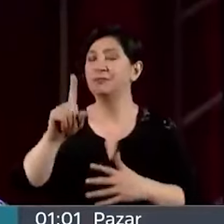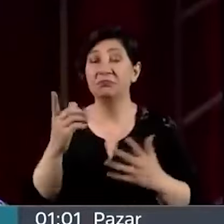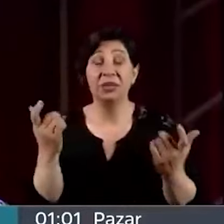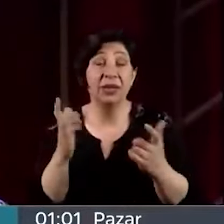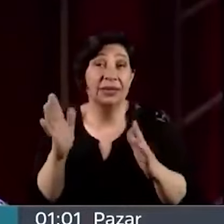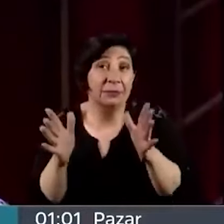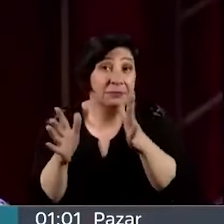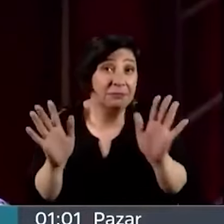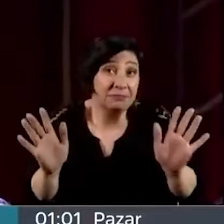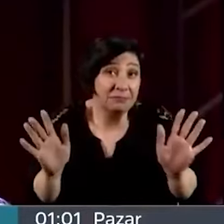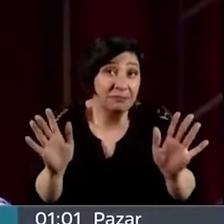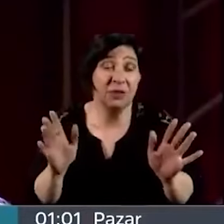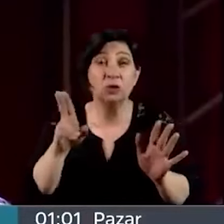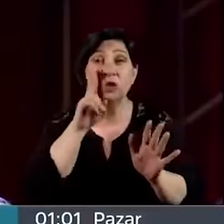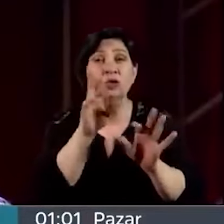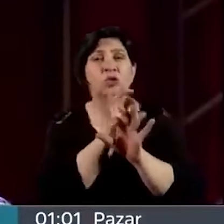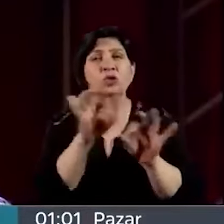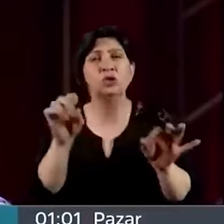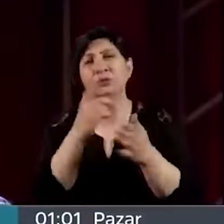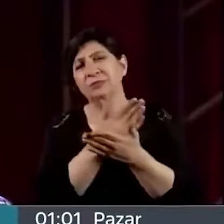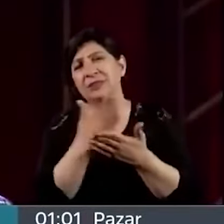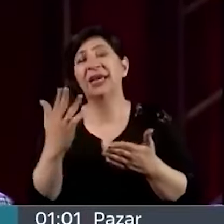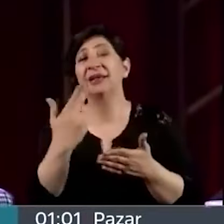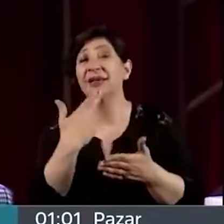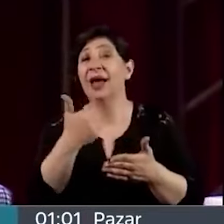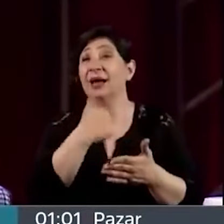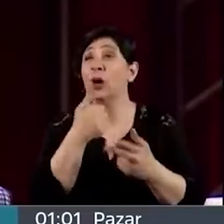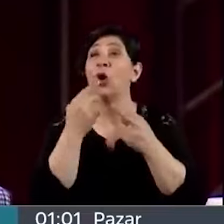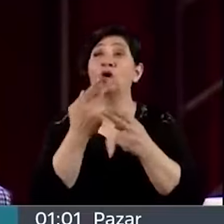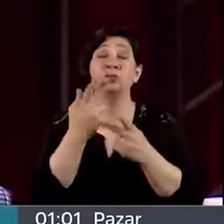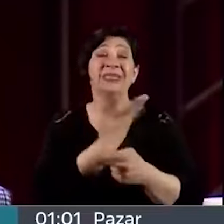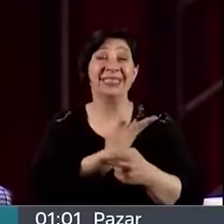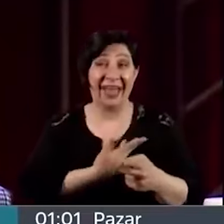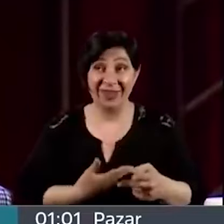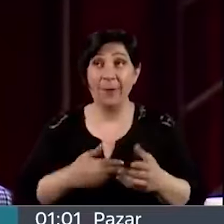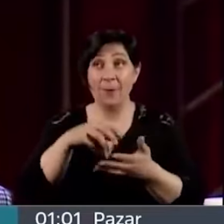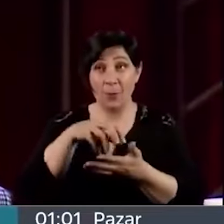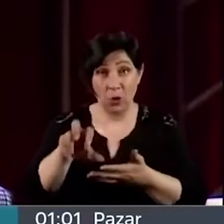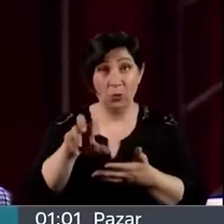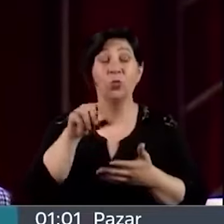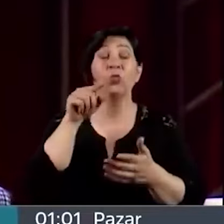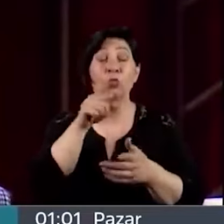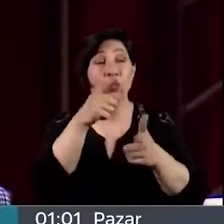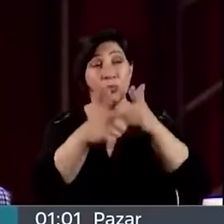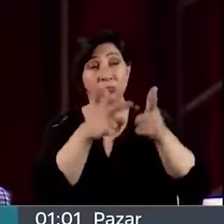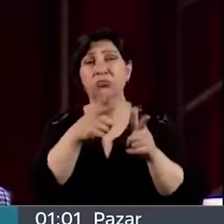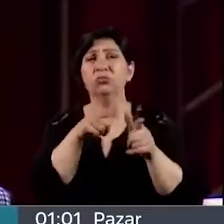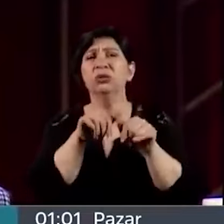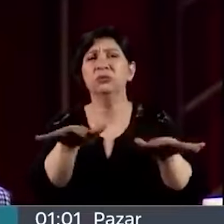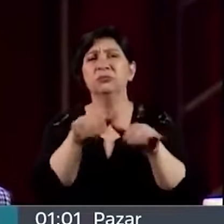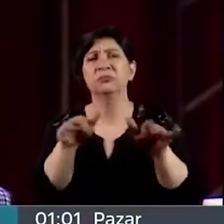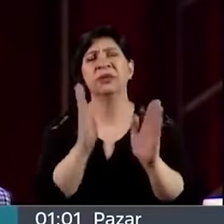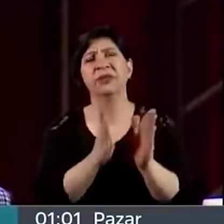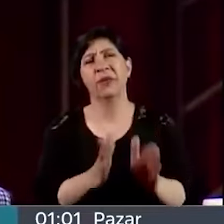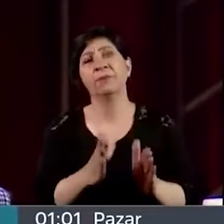bilmiyorum. Bence bu ilişki testi sonsuz bir format. Kadının da erkeğin de konuşkan olduğu bölüm çektiğimiz sürece bu yayınlanır. Nereye